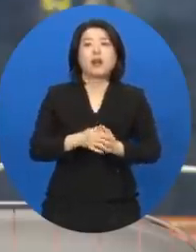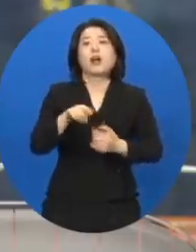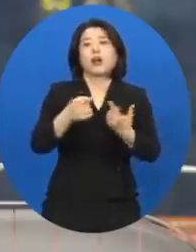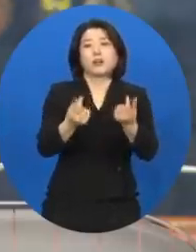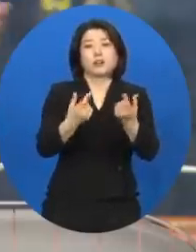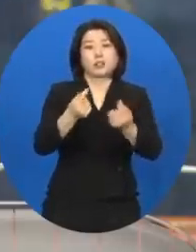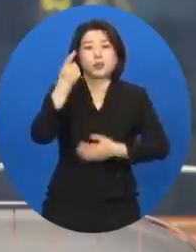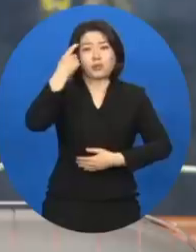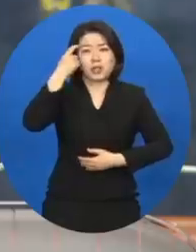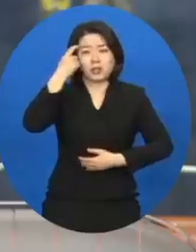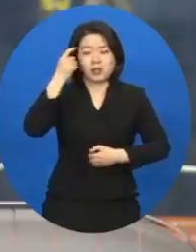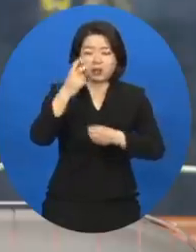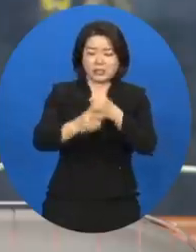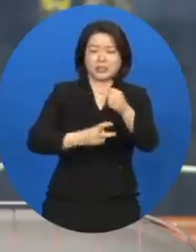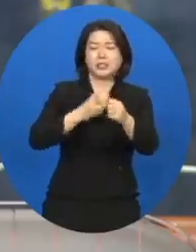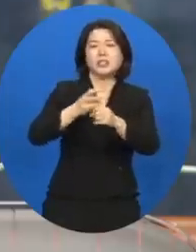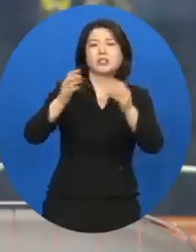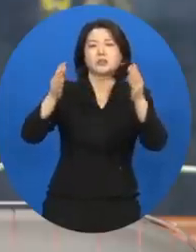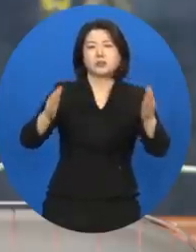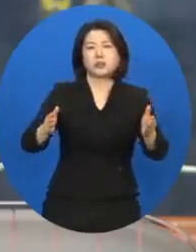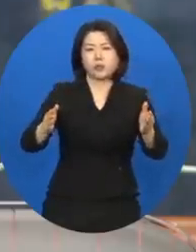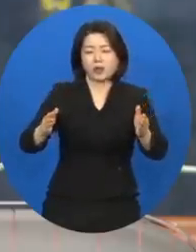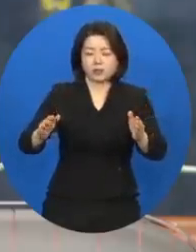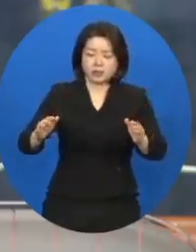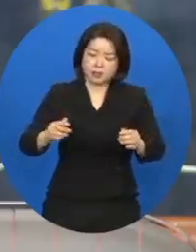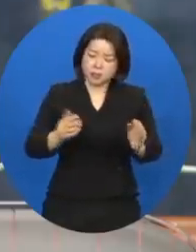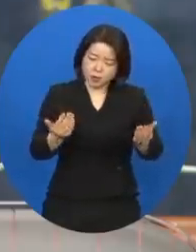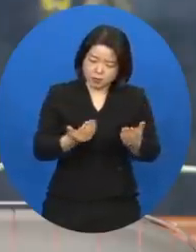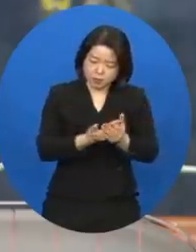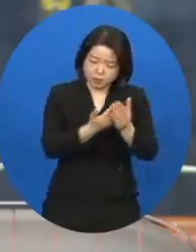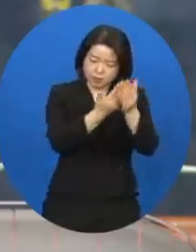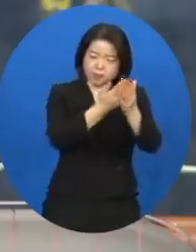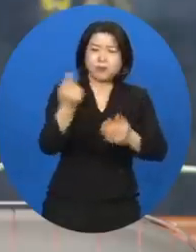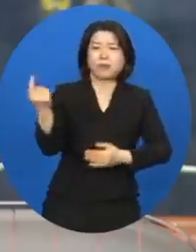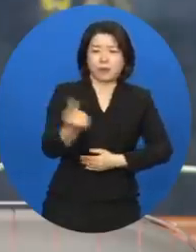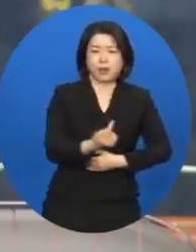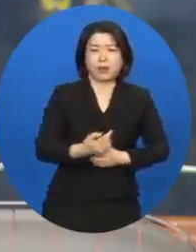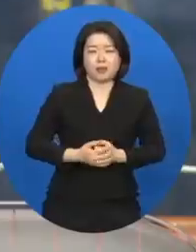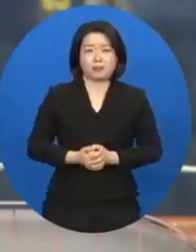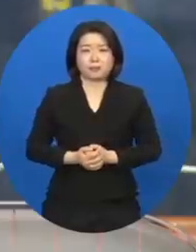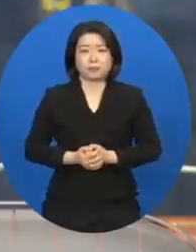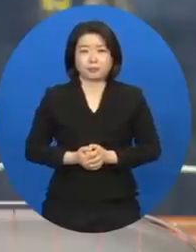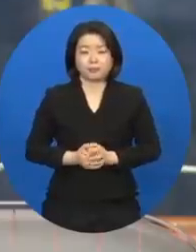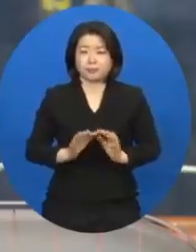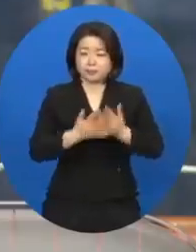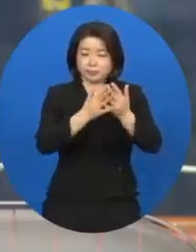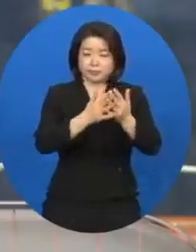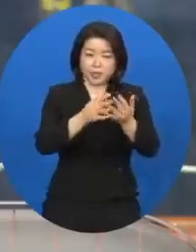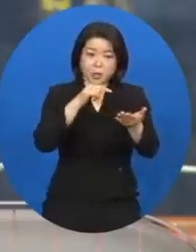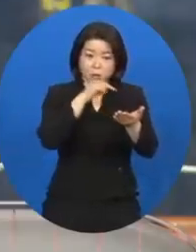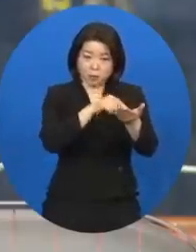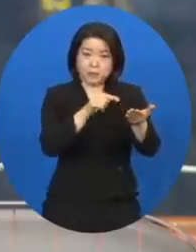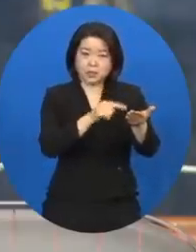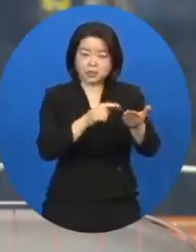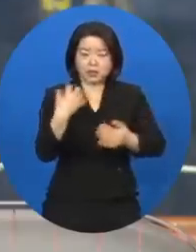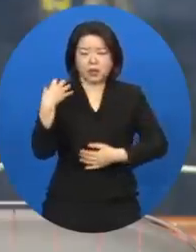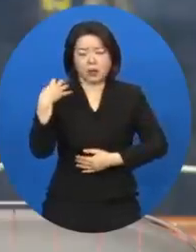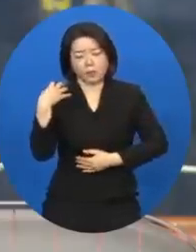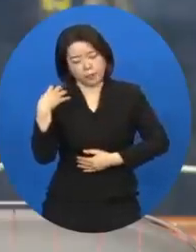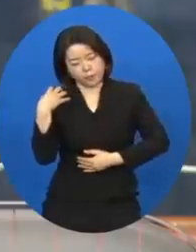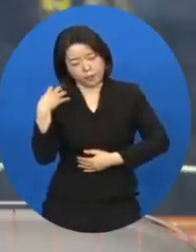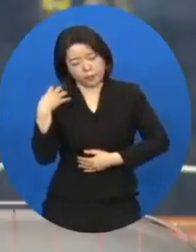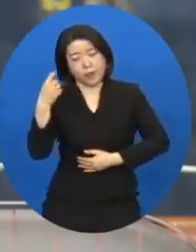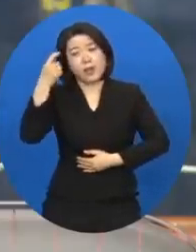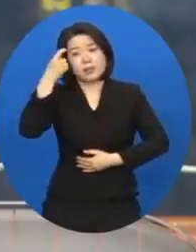그렇게 지난 20년을 살아왔어요. 교회 건축 부채가 무거운 짐인 것 같았었는데 사실